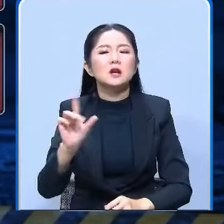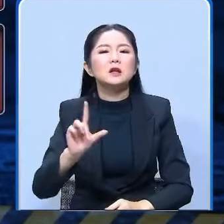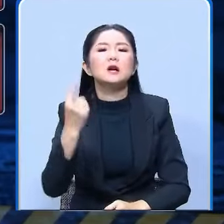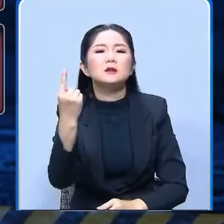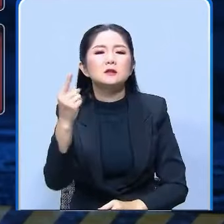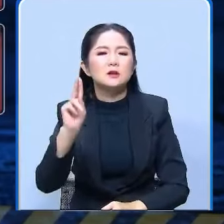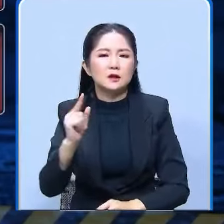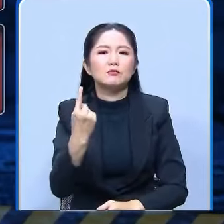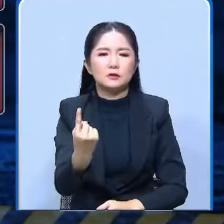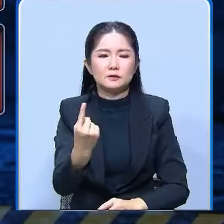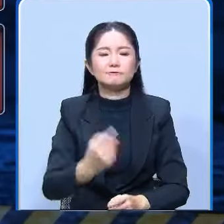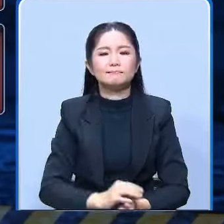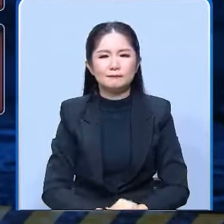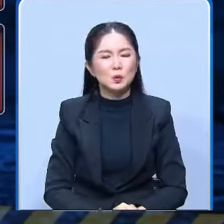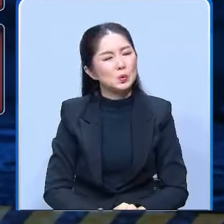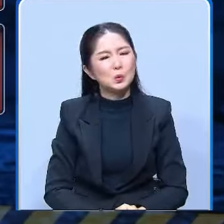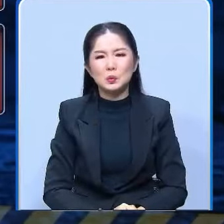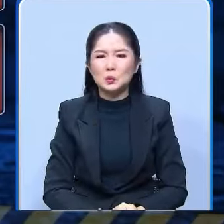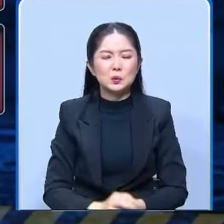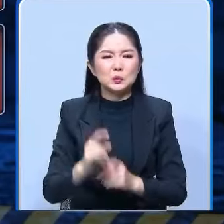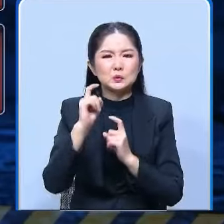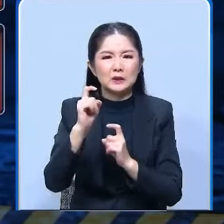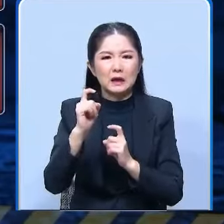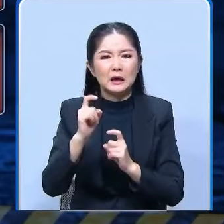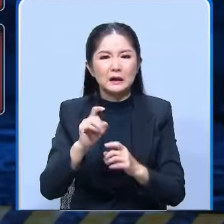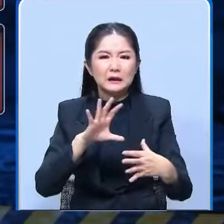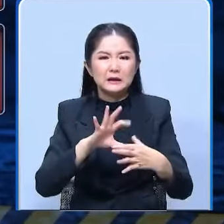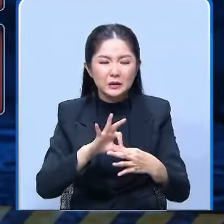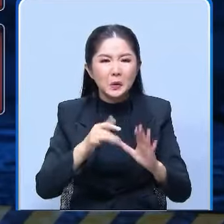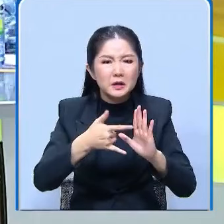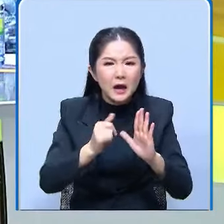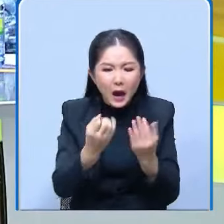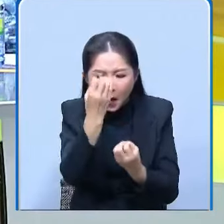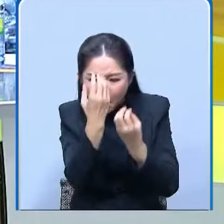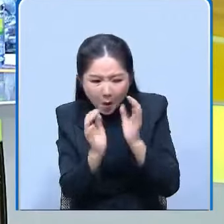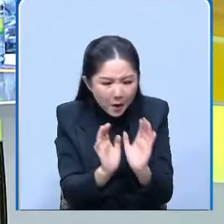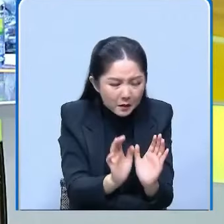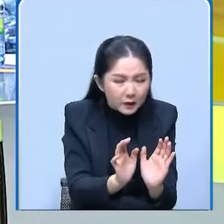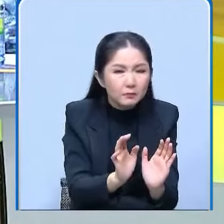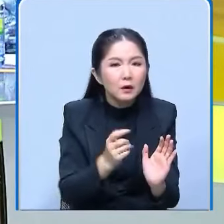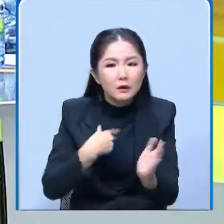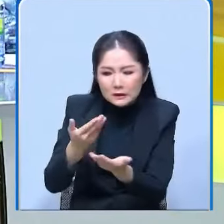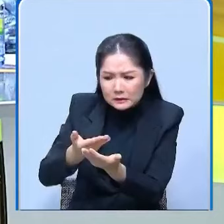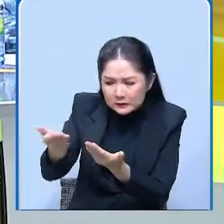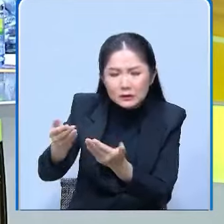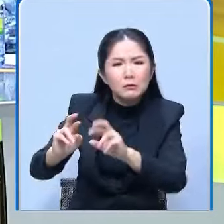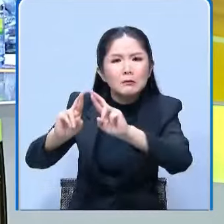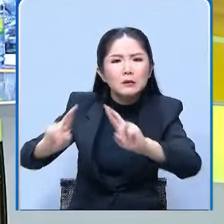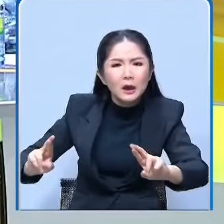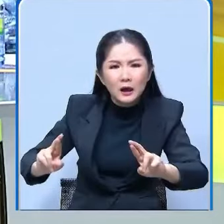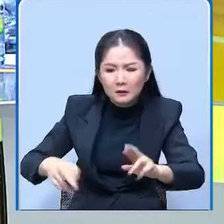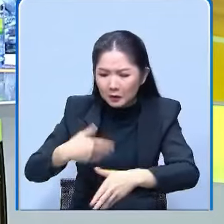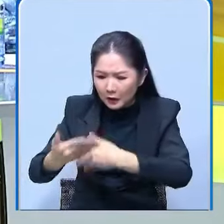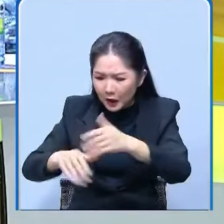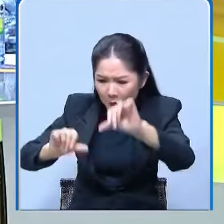1คนนะคะ โอ้น่าตกใจนะนี่เป็นคลัสเตอร์มรณะจริง ๆใช่ค่ะ แล้วที่ไปดูเรื่องของการซื้อหัวเชื้อปรากฏว่าไปร้านเคมีภัณฑ ์ ที่เป็นส